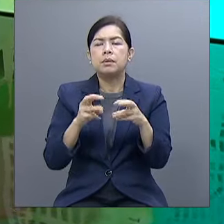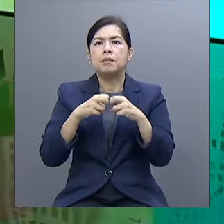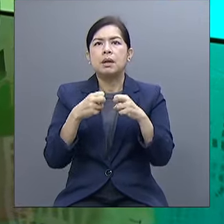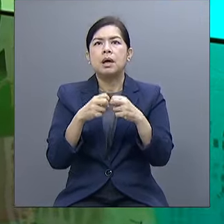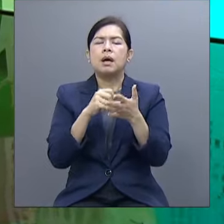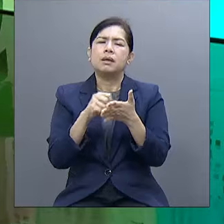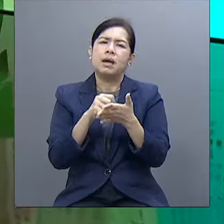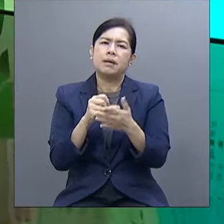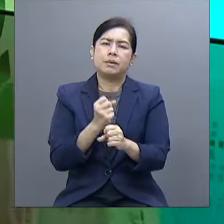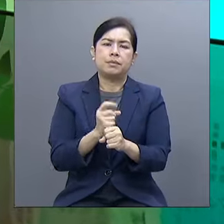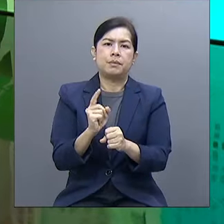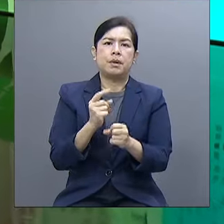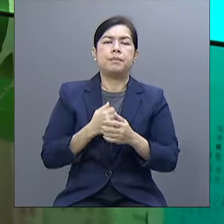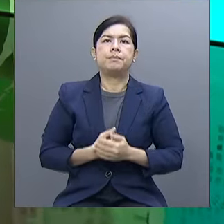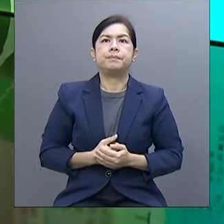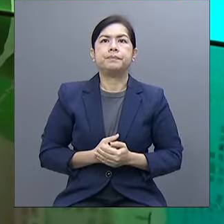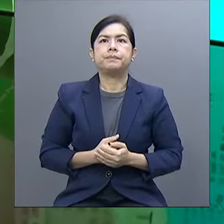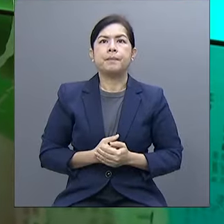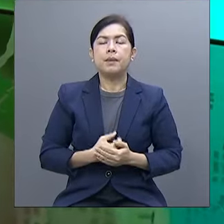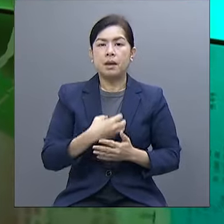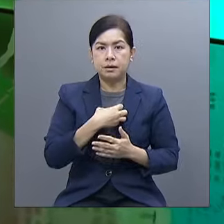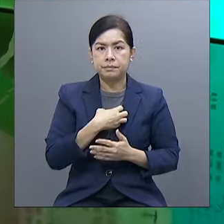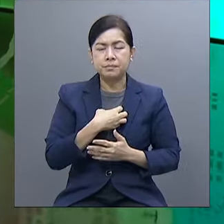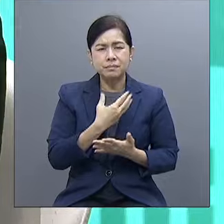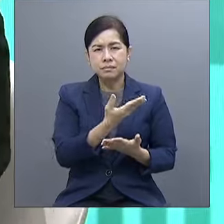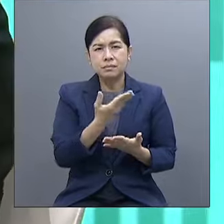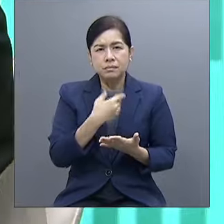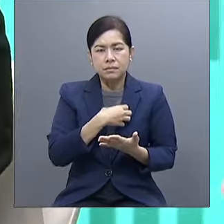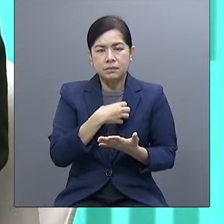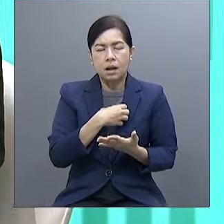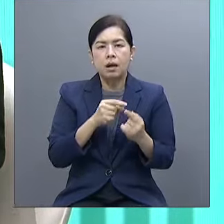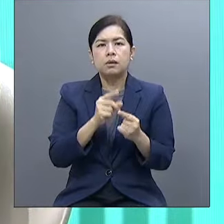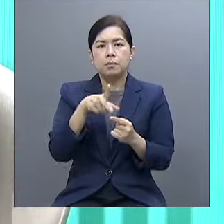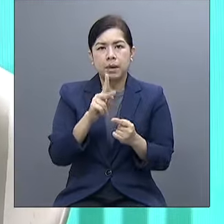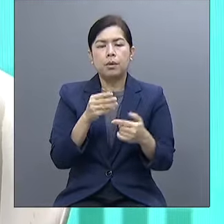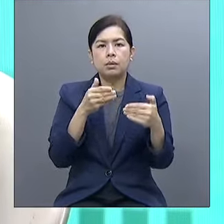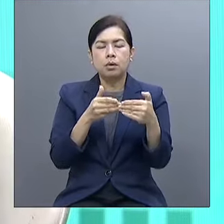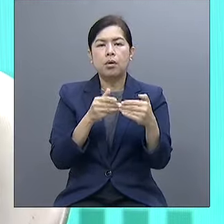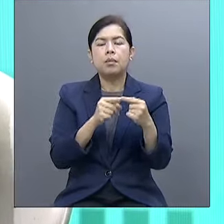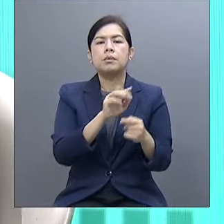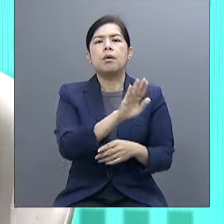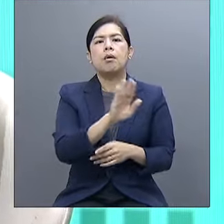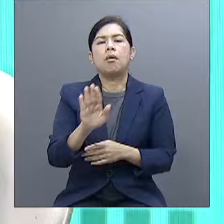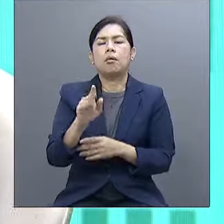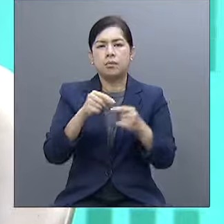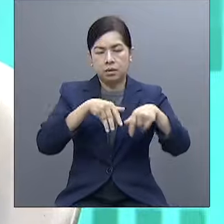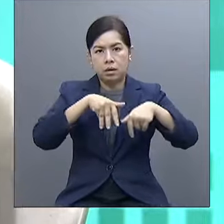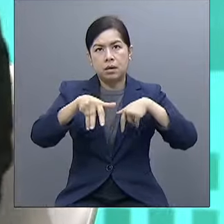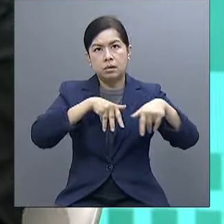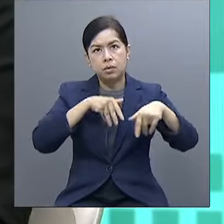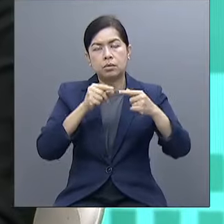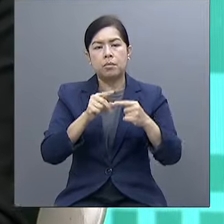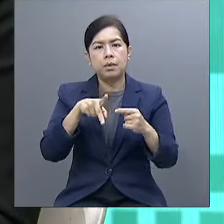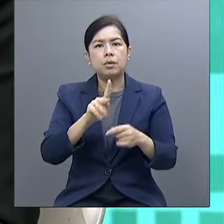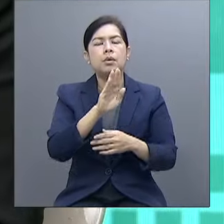าราคาซังอยู่ในปัจจุบันนะฮะอยากให้มันเกิดประโยชน์กับท้องถิ่นเกิดประโยชน์กับประชาชนเกิดประโยชน์กับลูกหลานของ